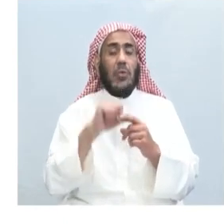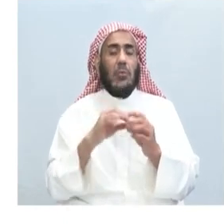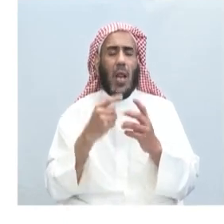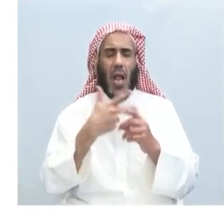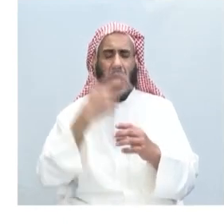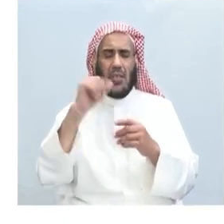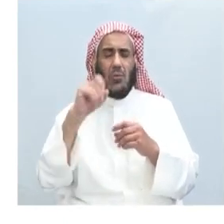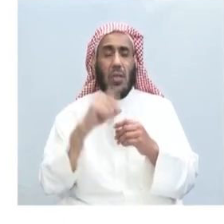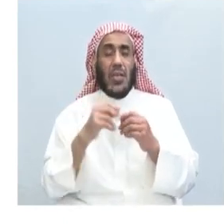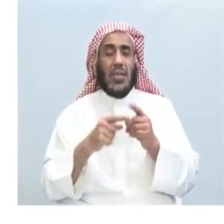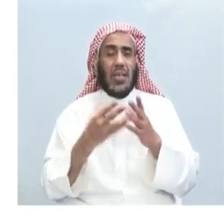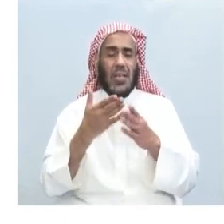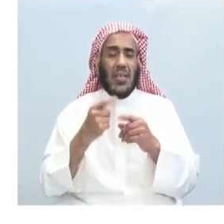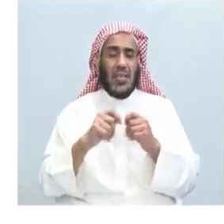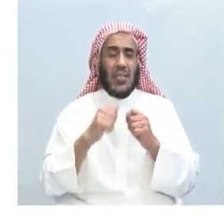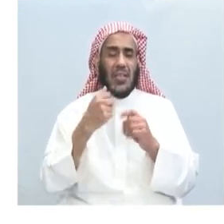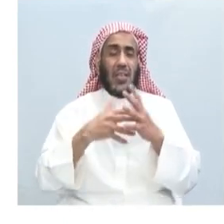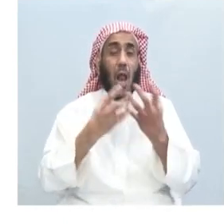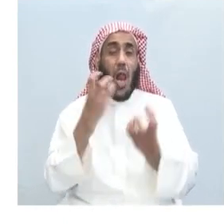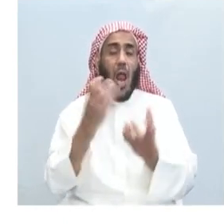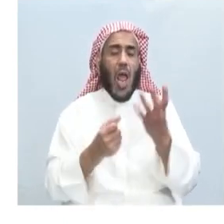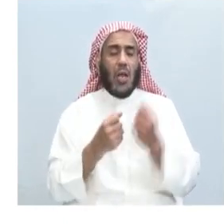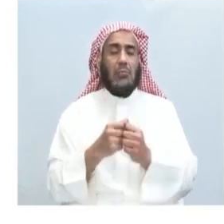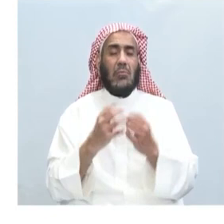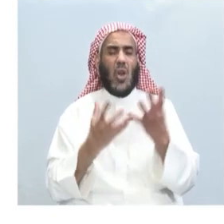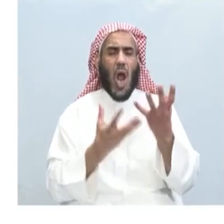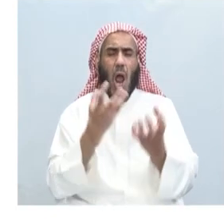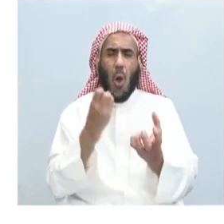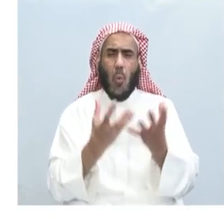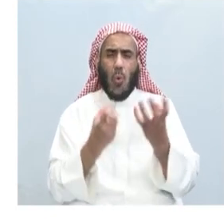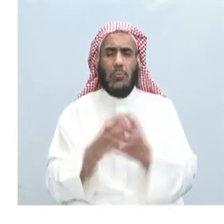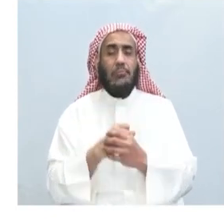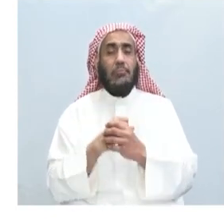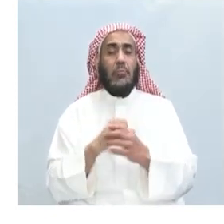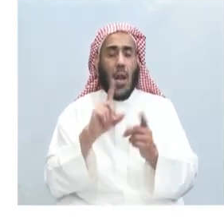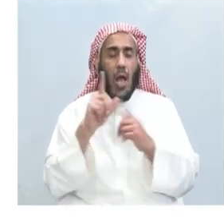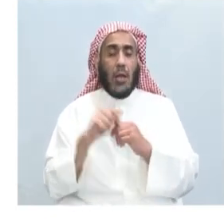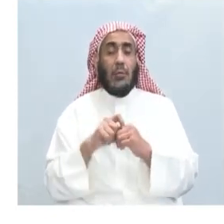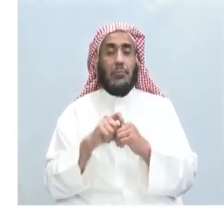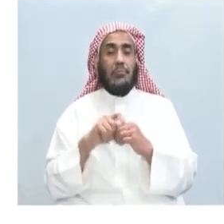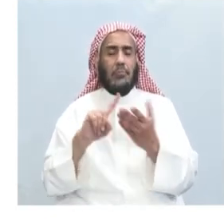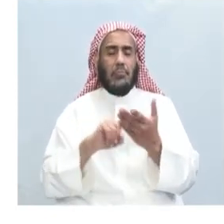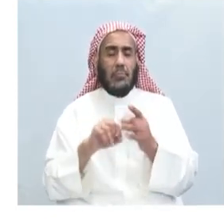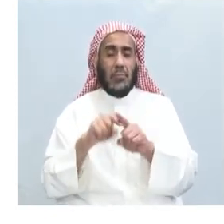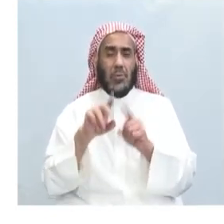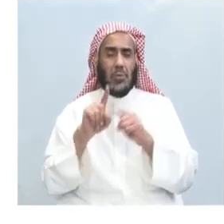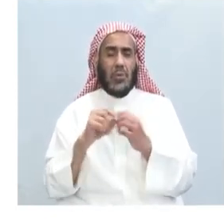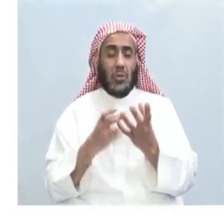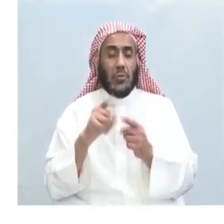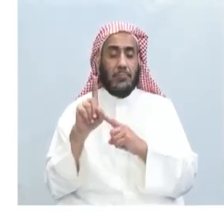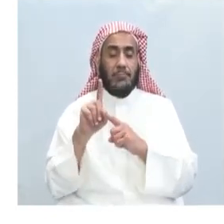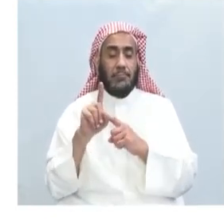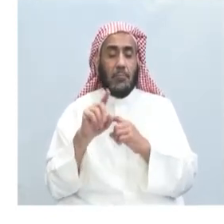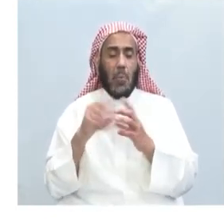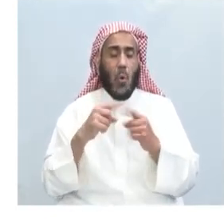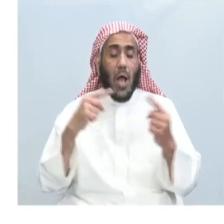الامونيا الى سائل عند درجه الح عند درجه غليانه عند درجه غليانه لاحظ لاحظ لدي عند درجه الغليان